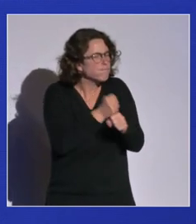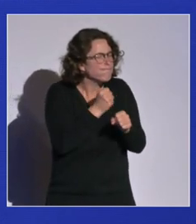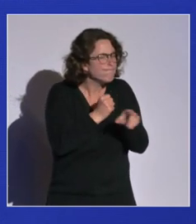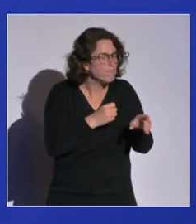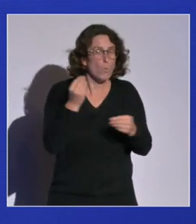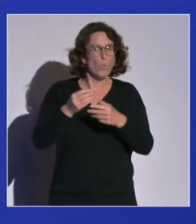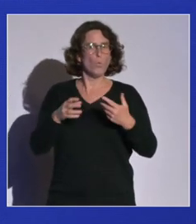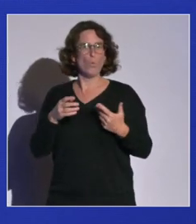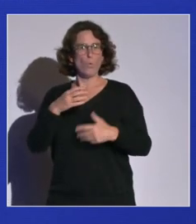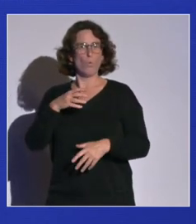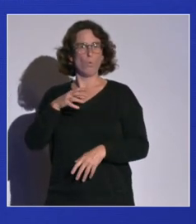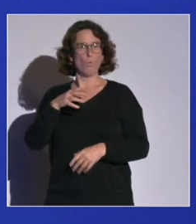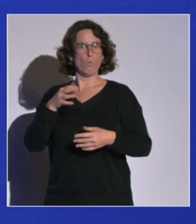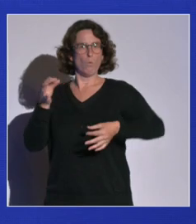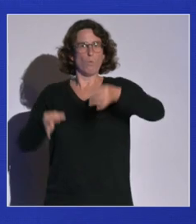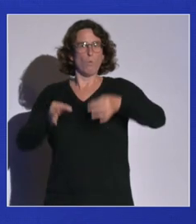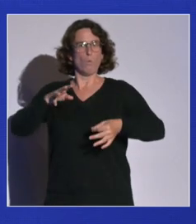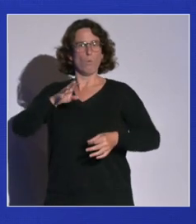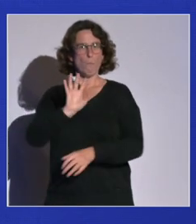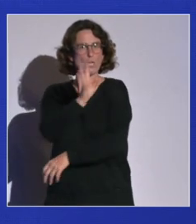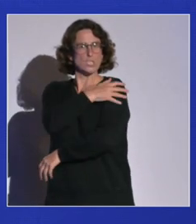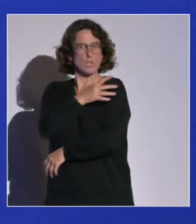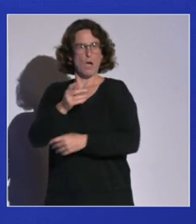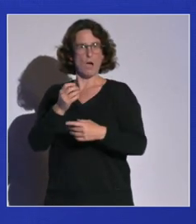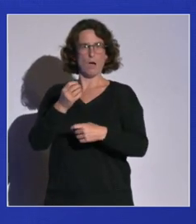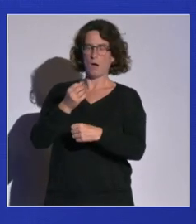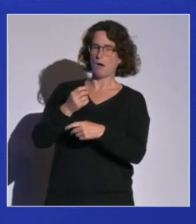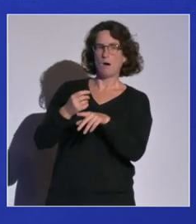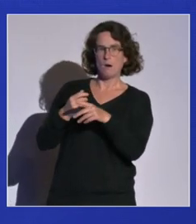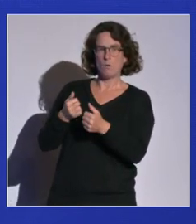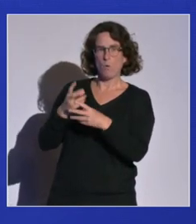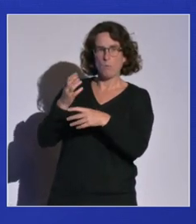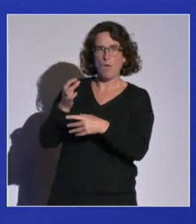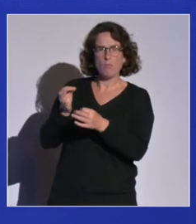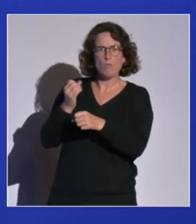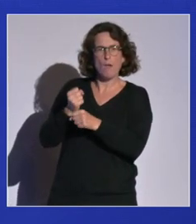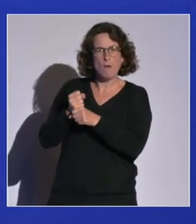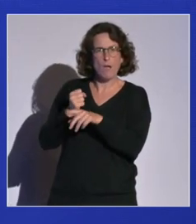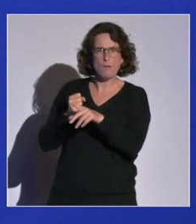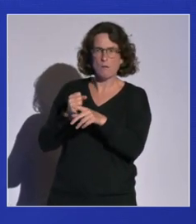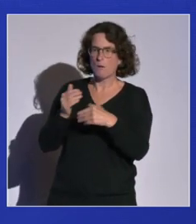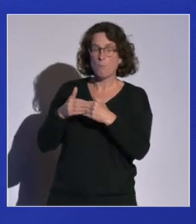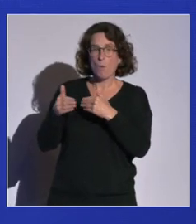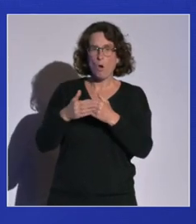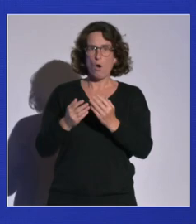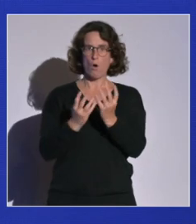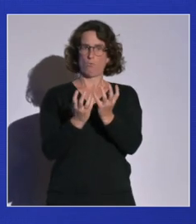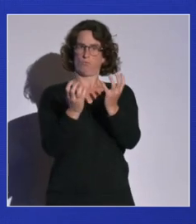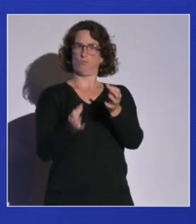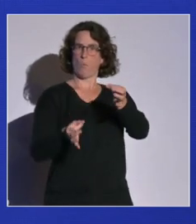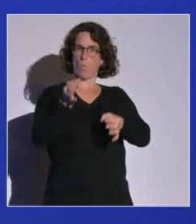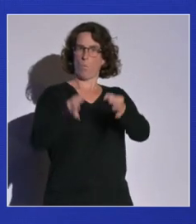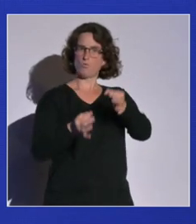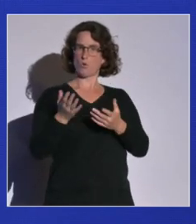qu'il va, parce qu'on ne décompterait que le compte de, que le temps de travail pendant une audience. Et